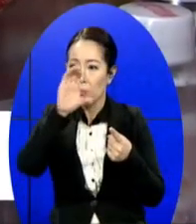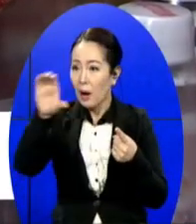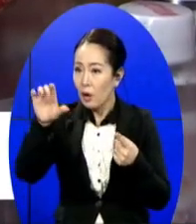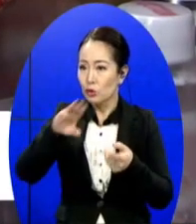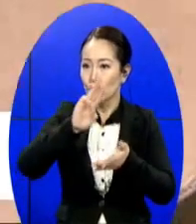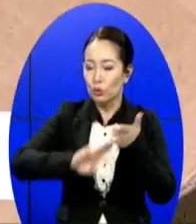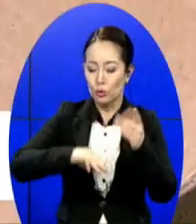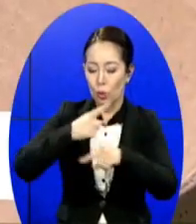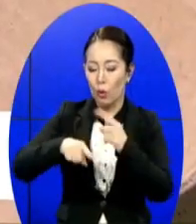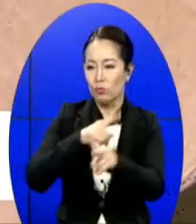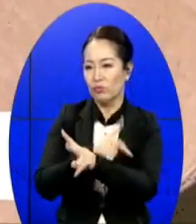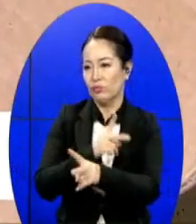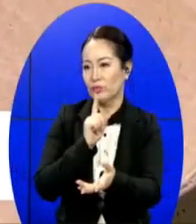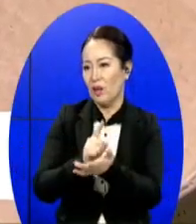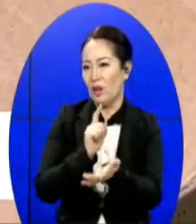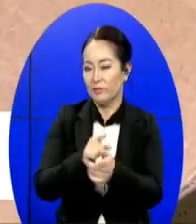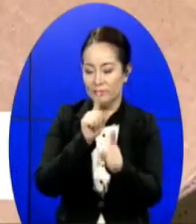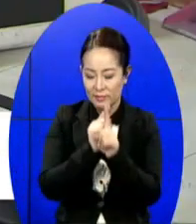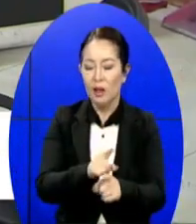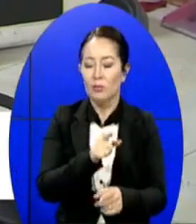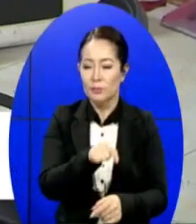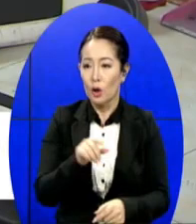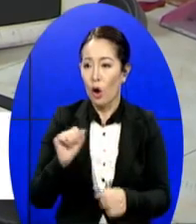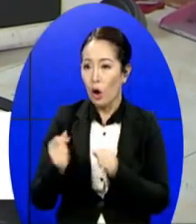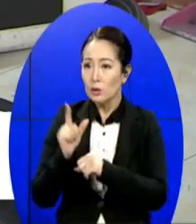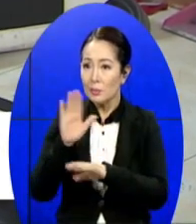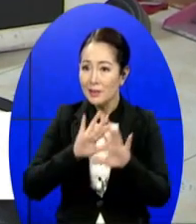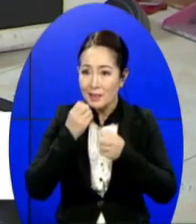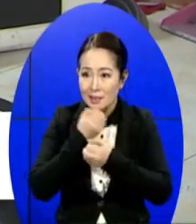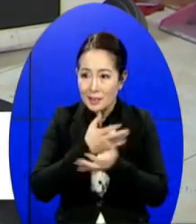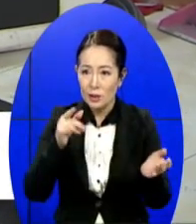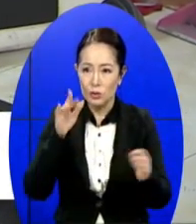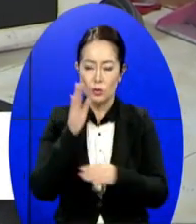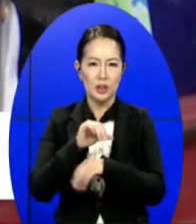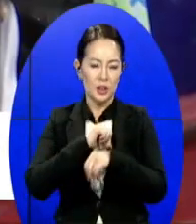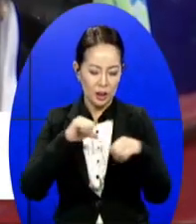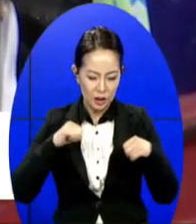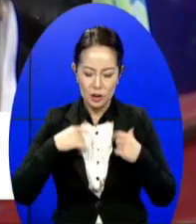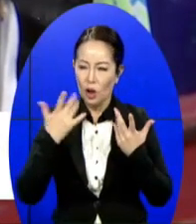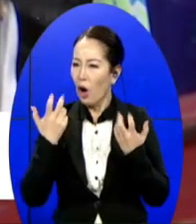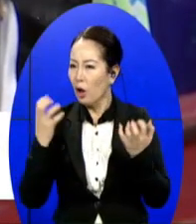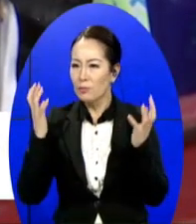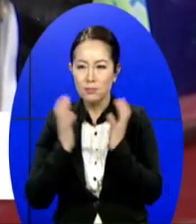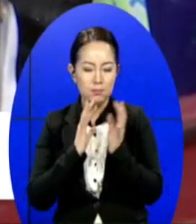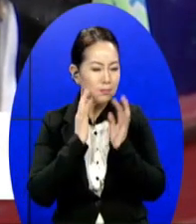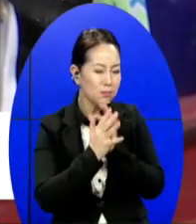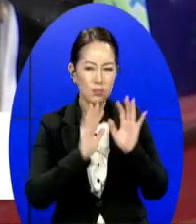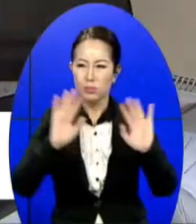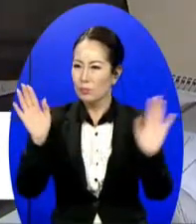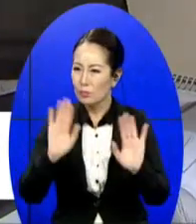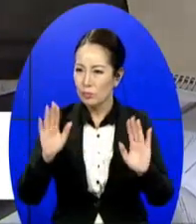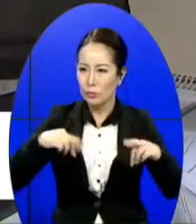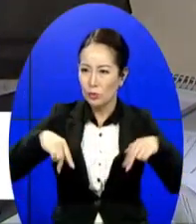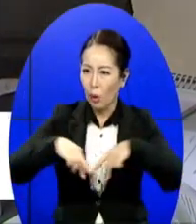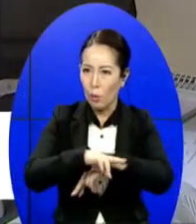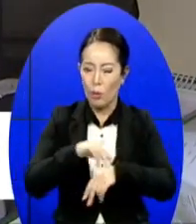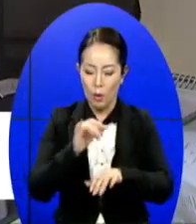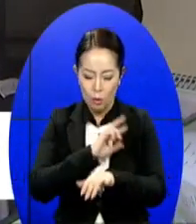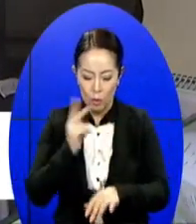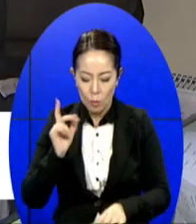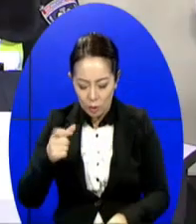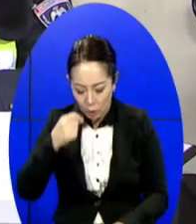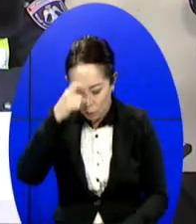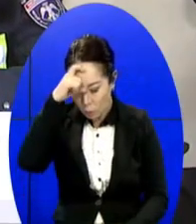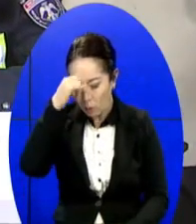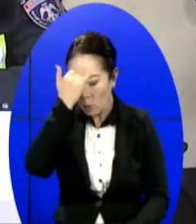хэмжээ тооцноо. Тиймээс онц байдал зарласан эдгээр өдрүүдэд иргэдийг аль болох олон нийт цугласан газраар явуухгүй байх үүргээ ухамсарлах